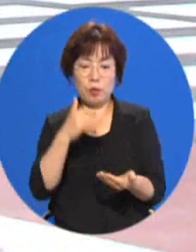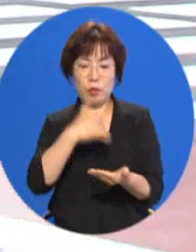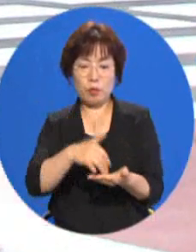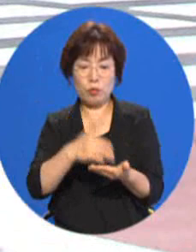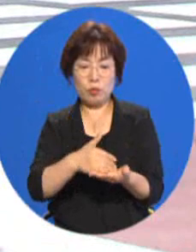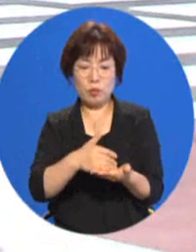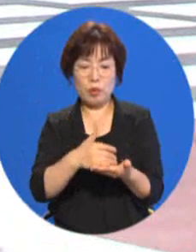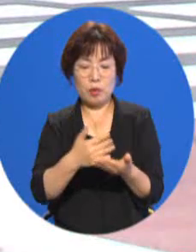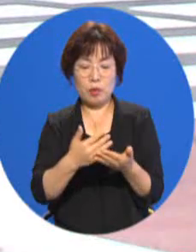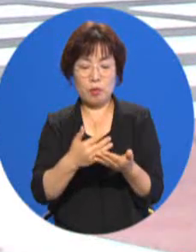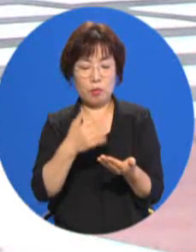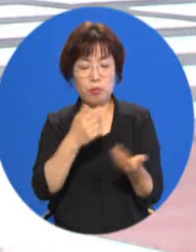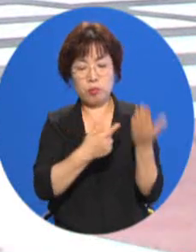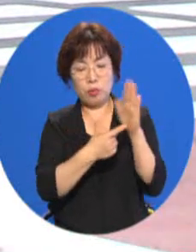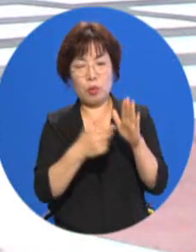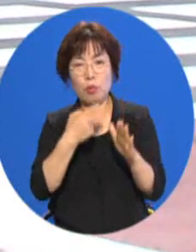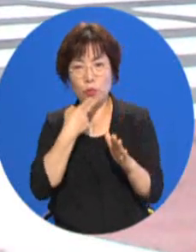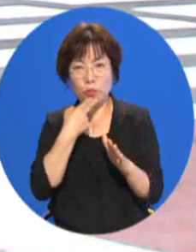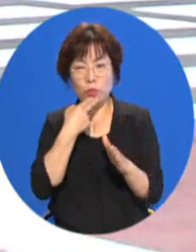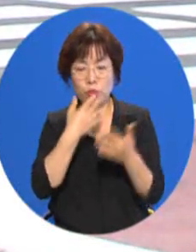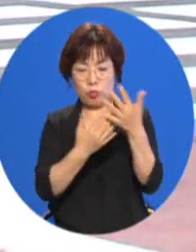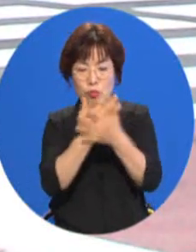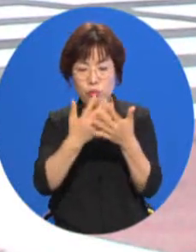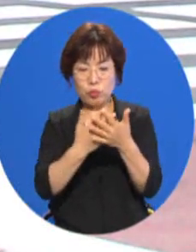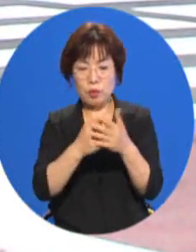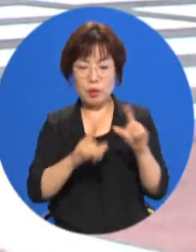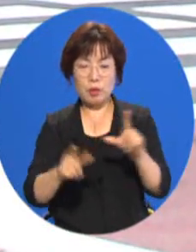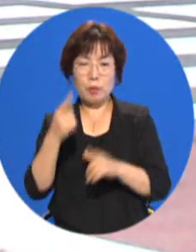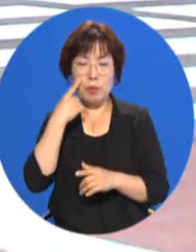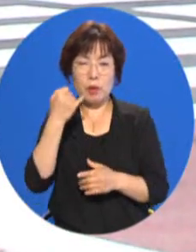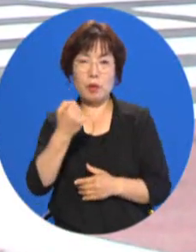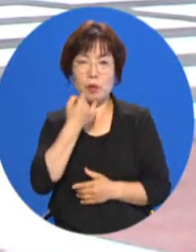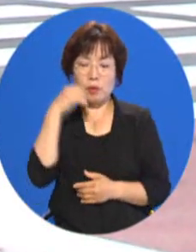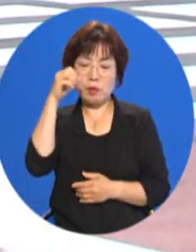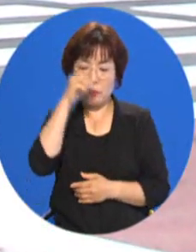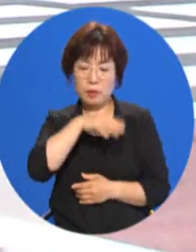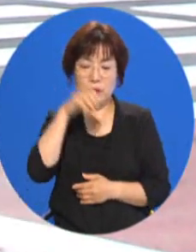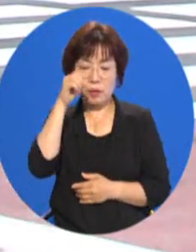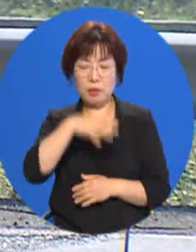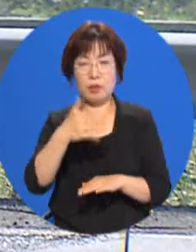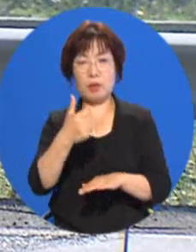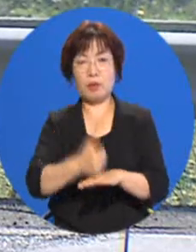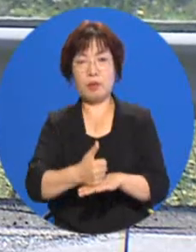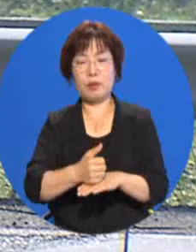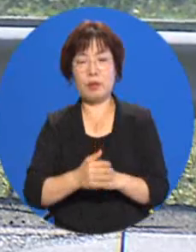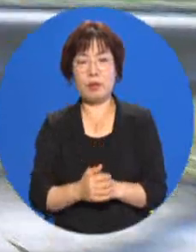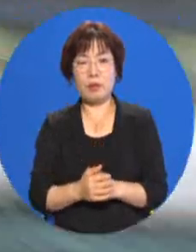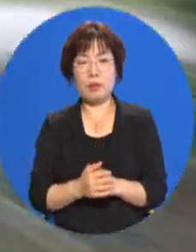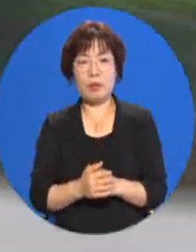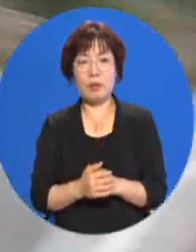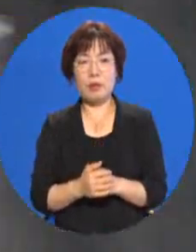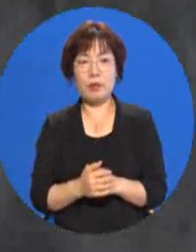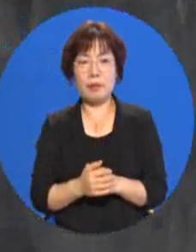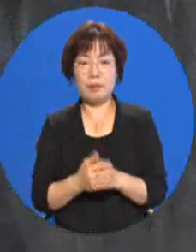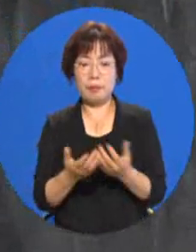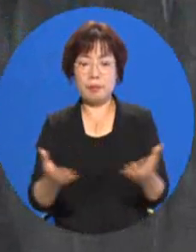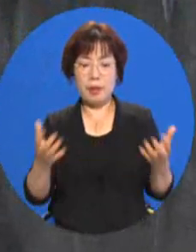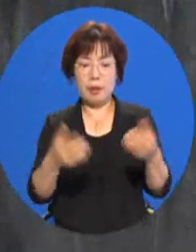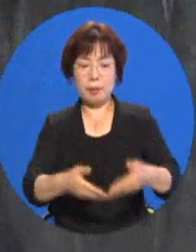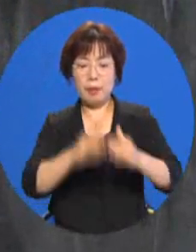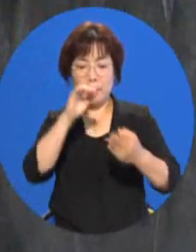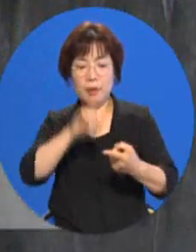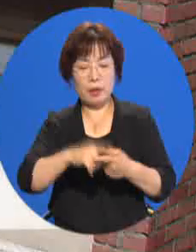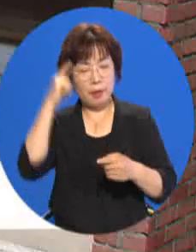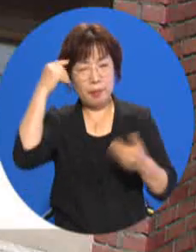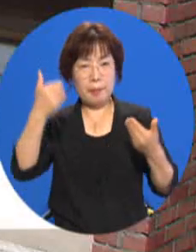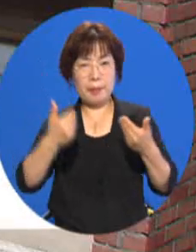없는 막연한 얘기, 살아보니까 괜찮더라. 요식 행위에 불과하다. 이게 결론적인 거고. 이런 가운데 용해로 설치에 대한